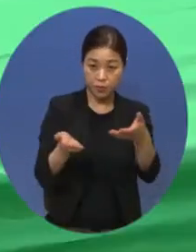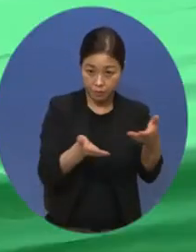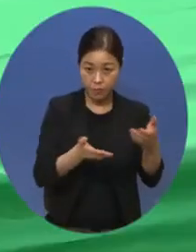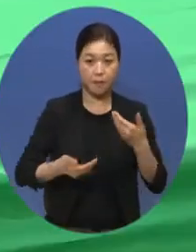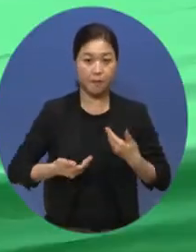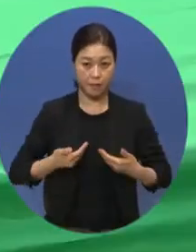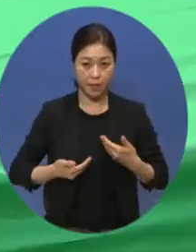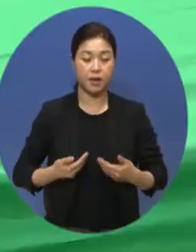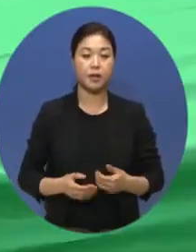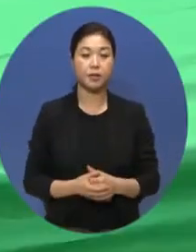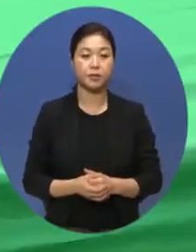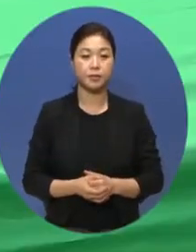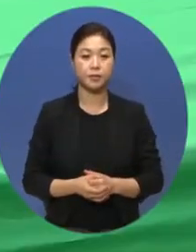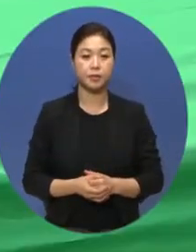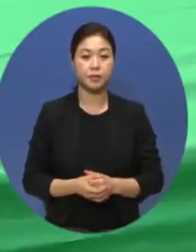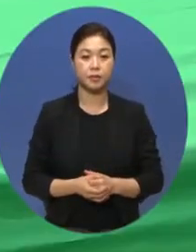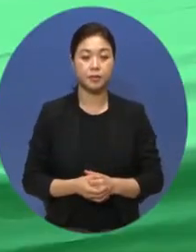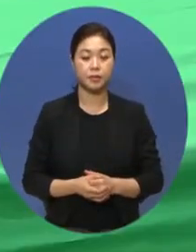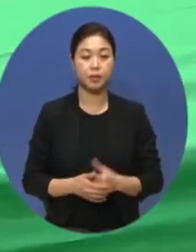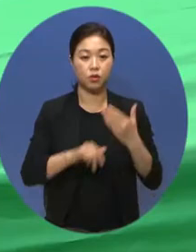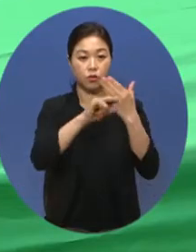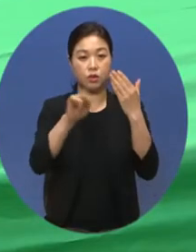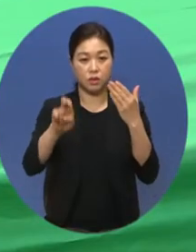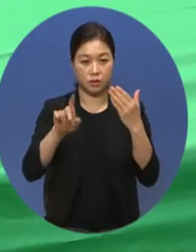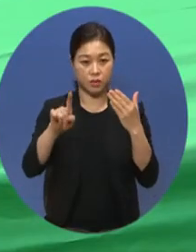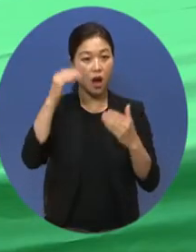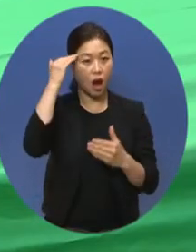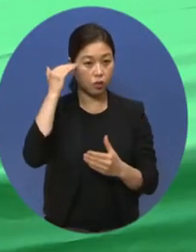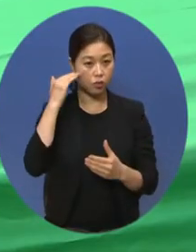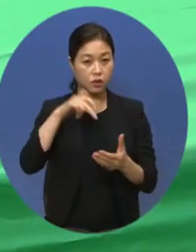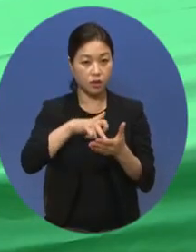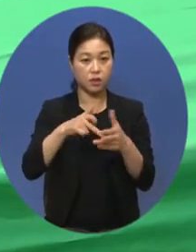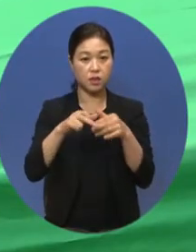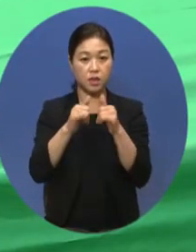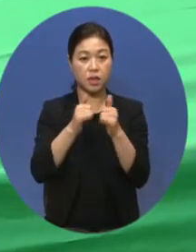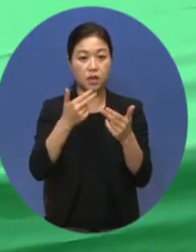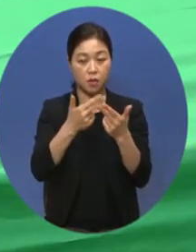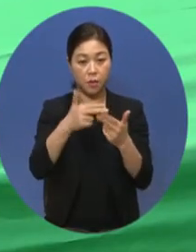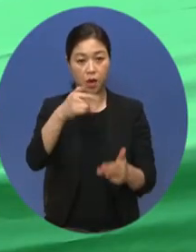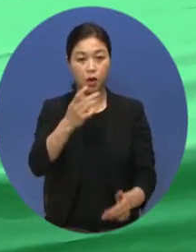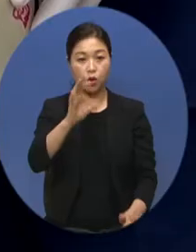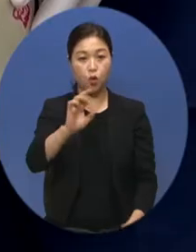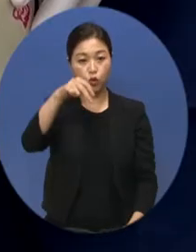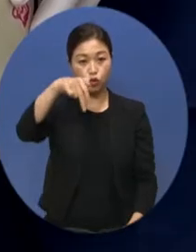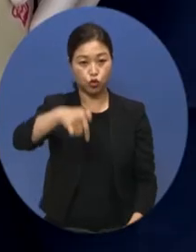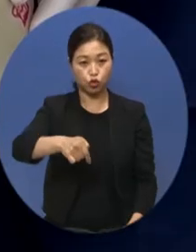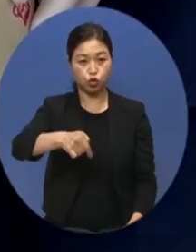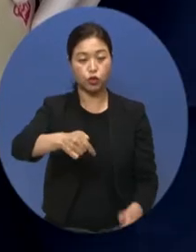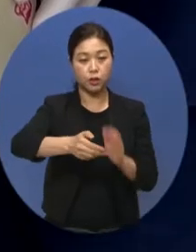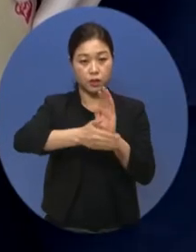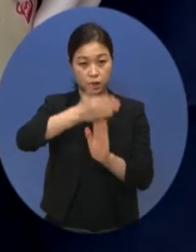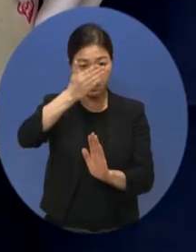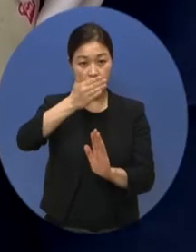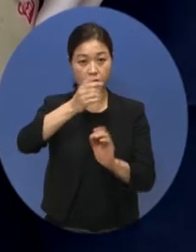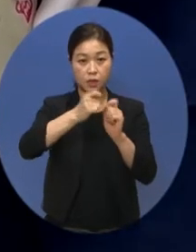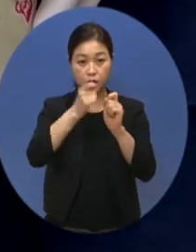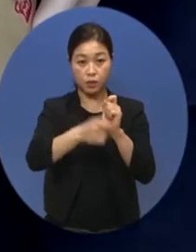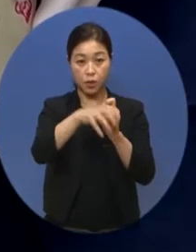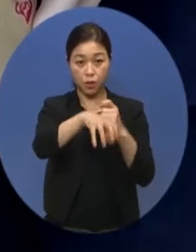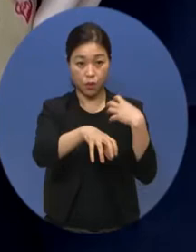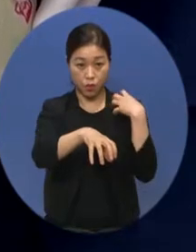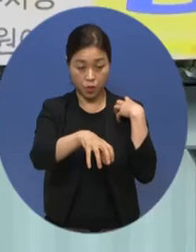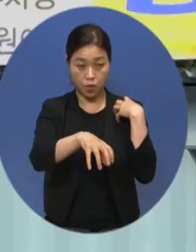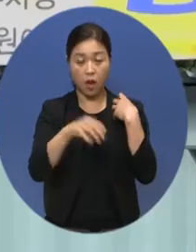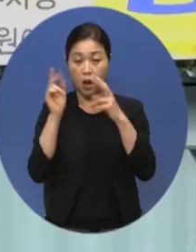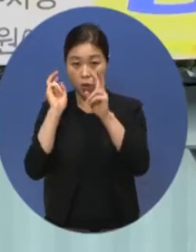움직입니다. 지난 21일 한국지체장애인협회 공주시지회가 주관하고 주식회사 도원 ENC가